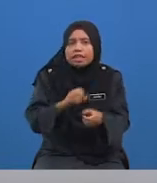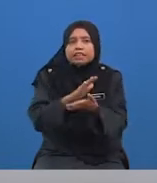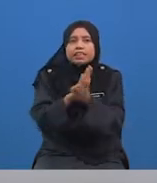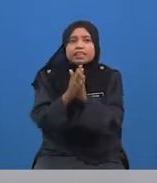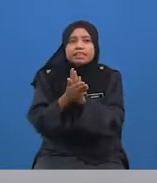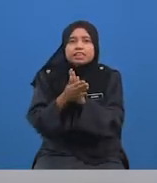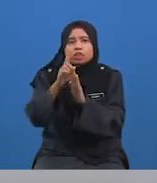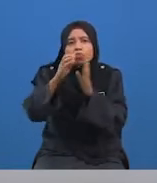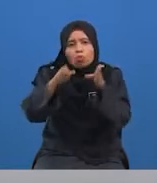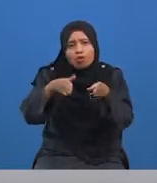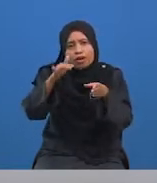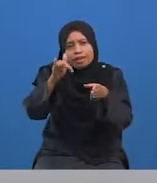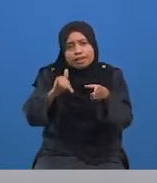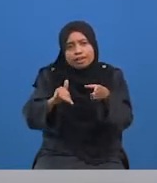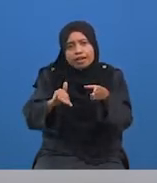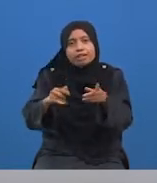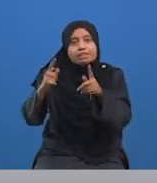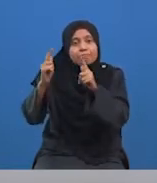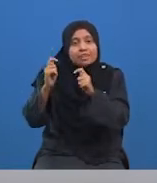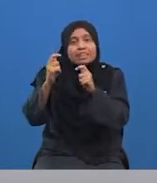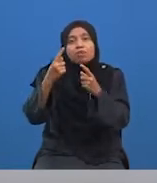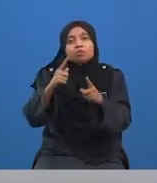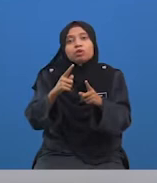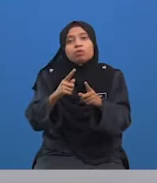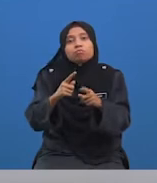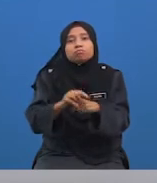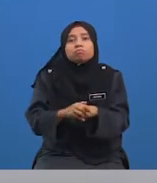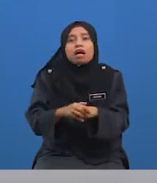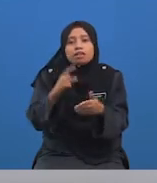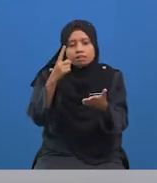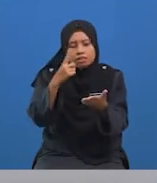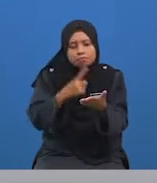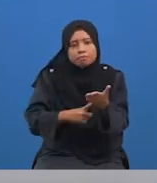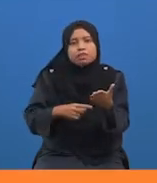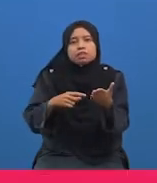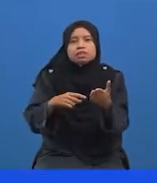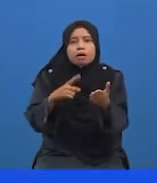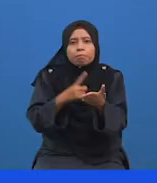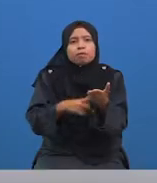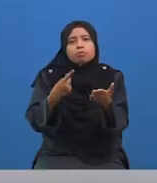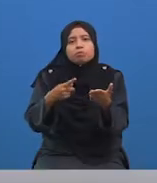menjadi seorang yang beretika dalam apa jua bidang.